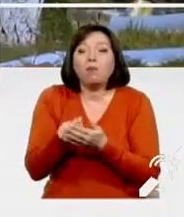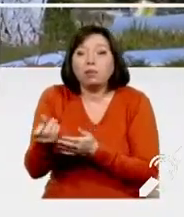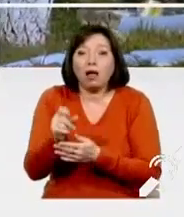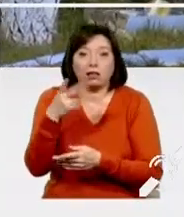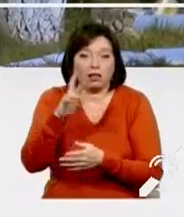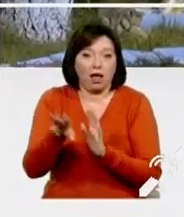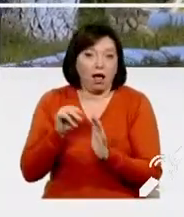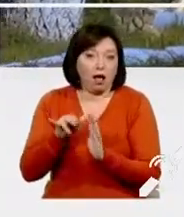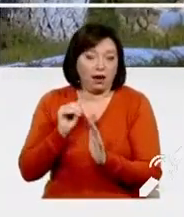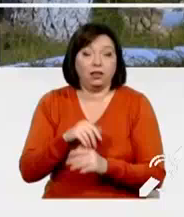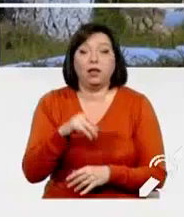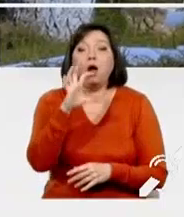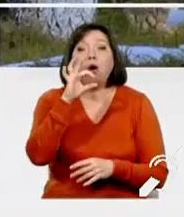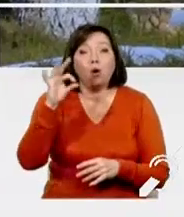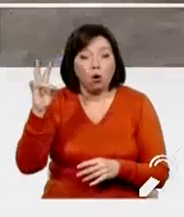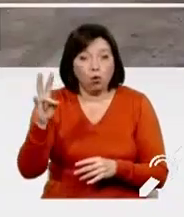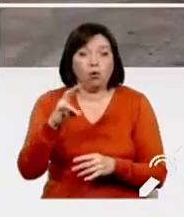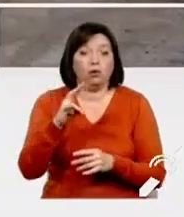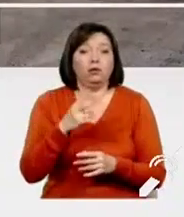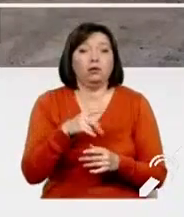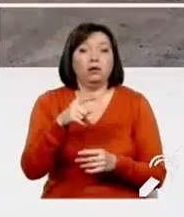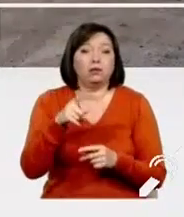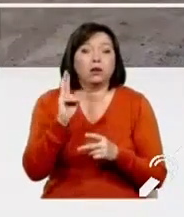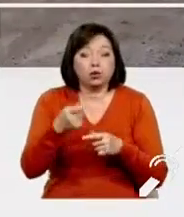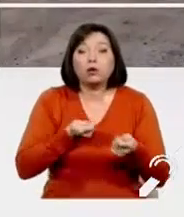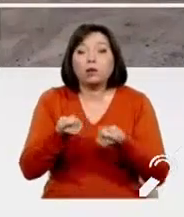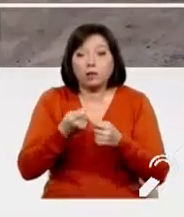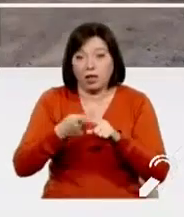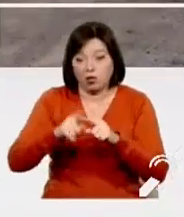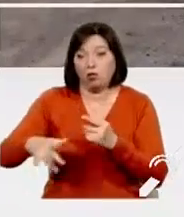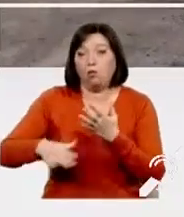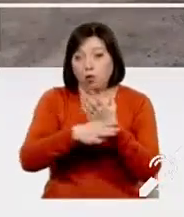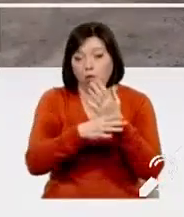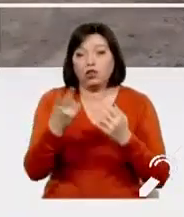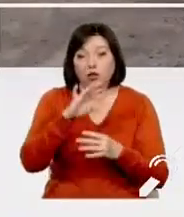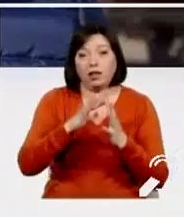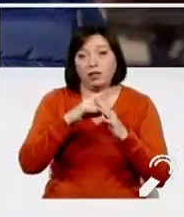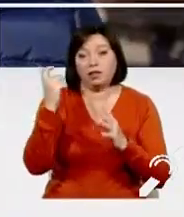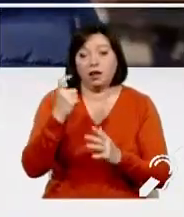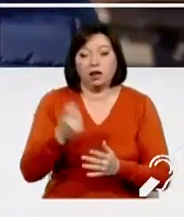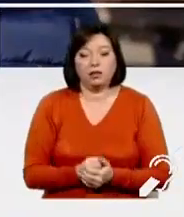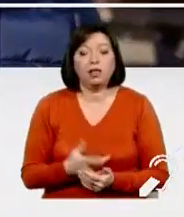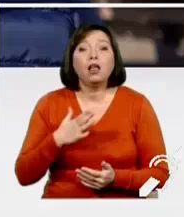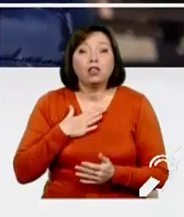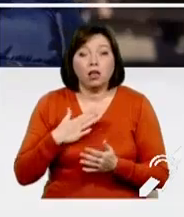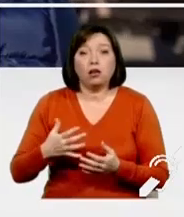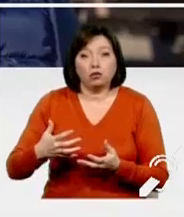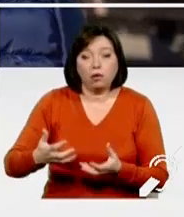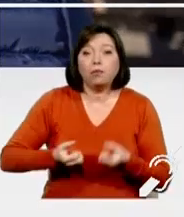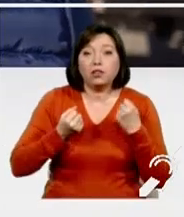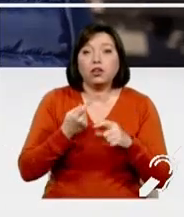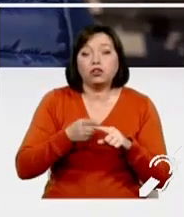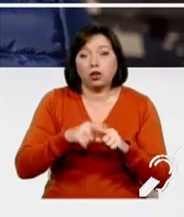Organizația Națiunilor Unite pentru Alimentație și Agricultură gestionează acest ajutor oferit fermierilor. Suportul nostru este sub formă